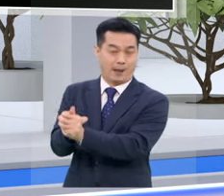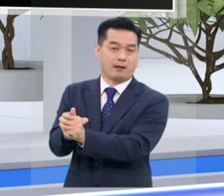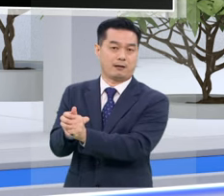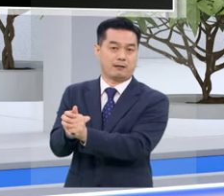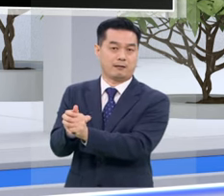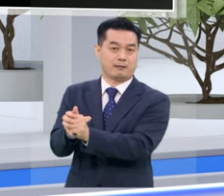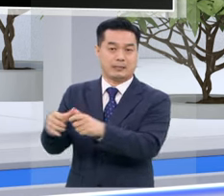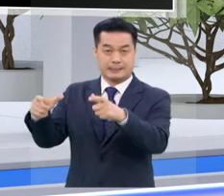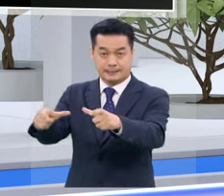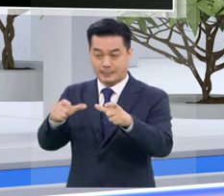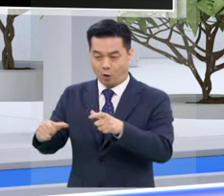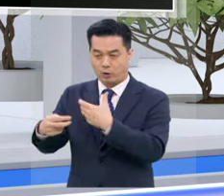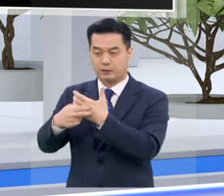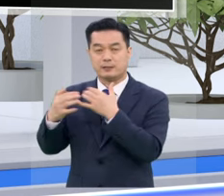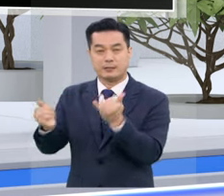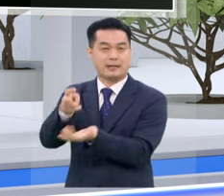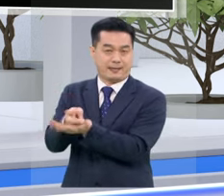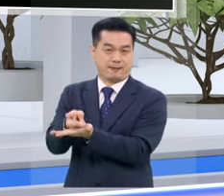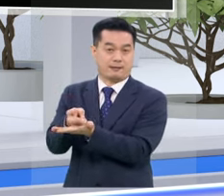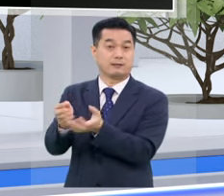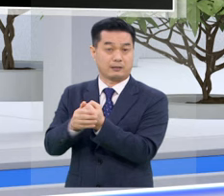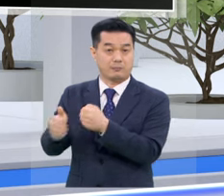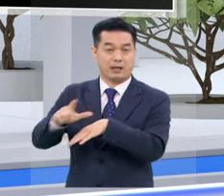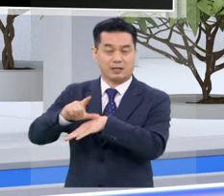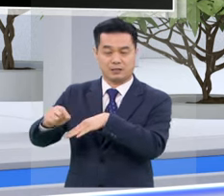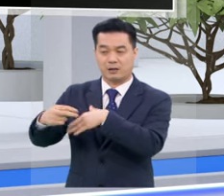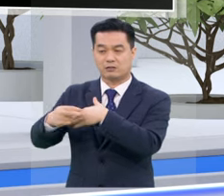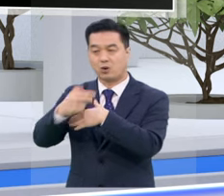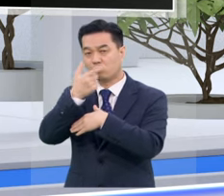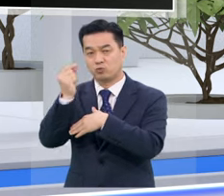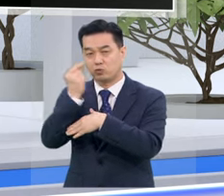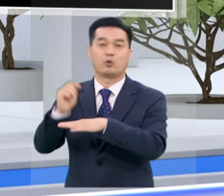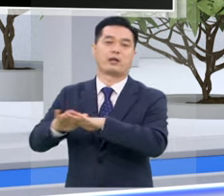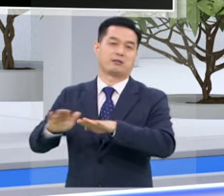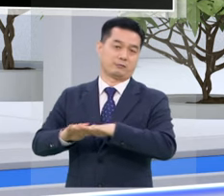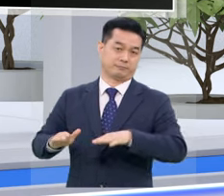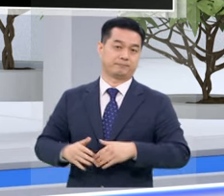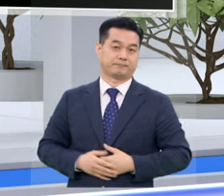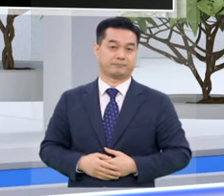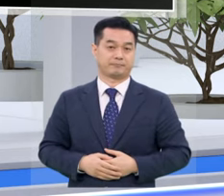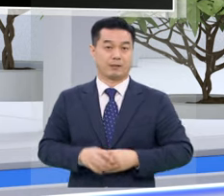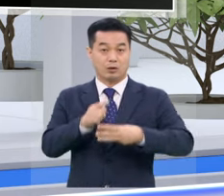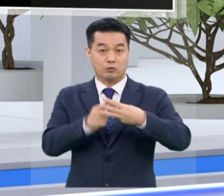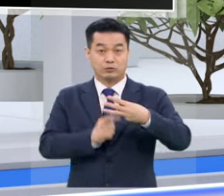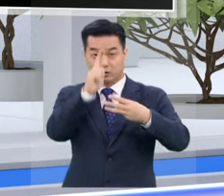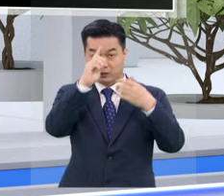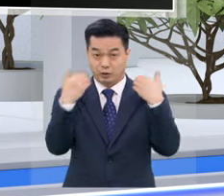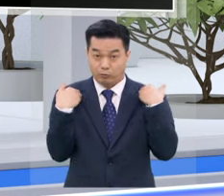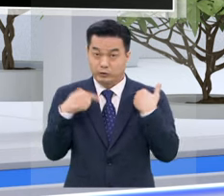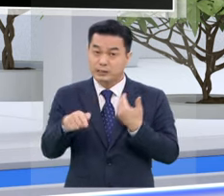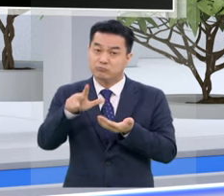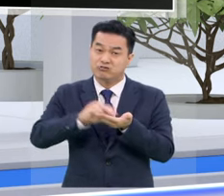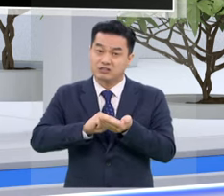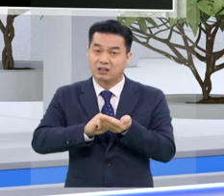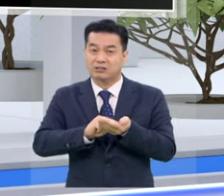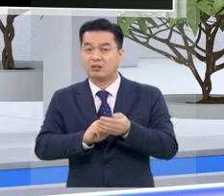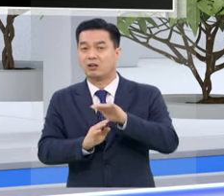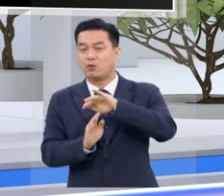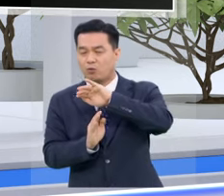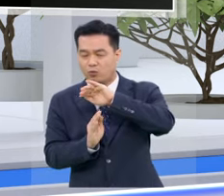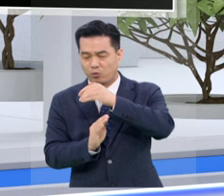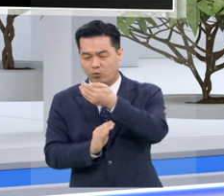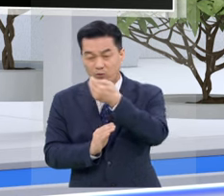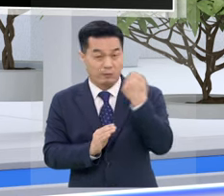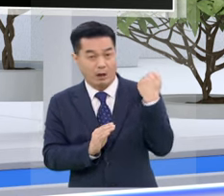지역의사제를 도입해 지방의료 공백을 매어야 합니다 윤석열 정권이 이러한 문제는 덮어둔 채